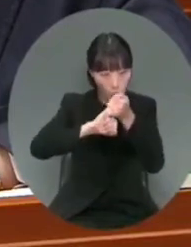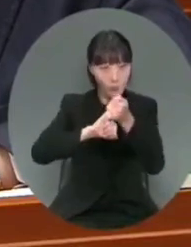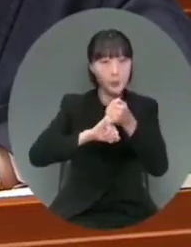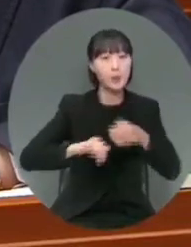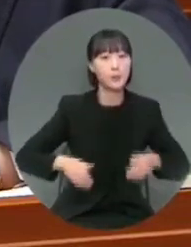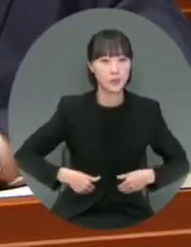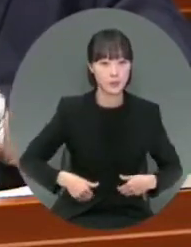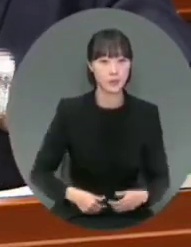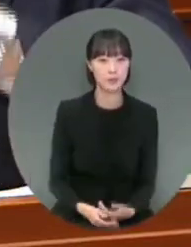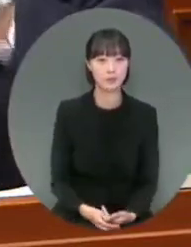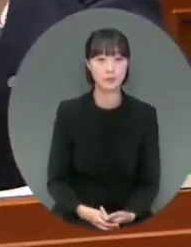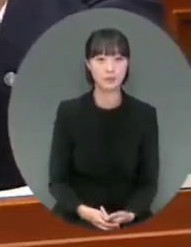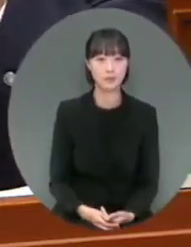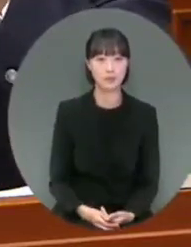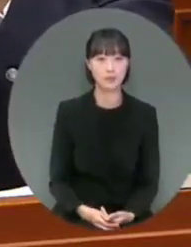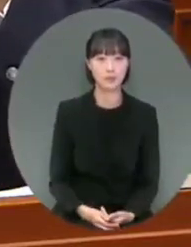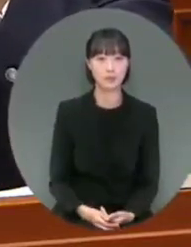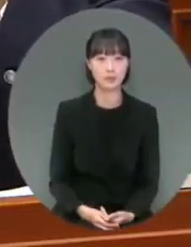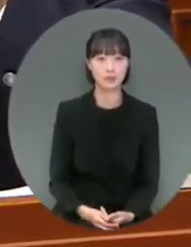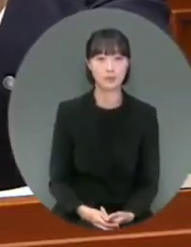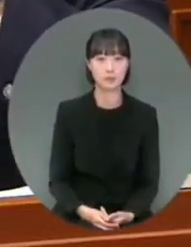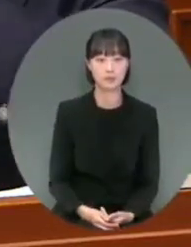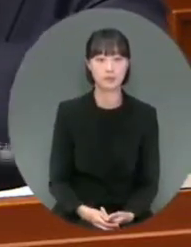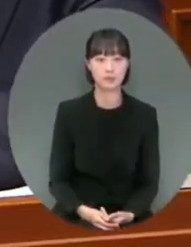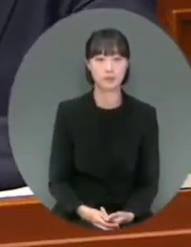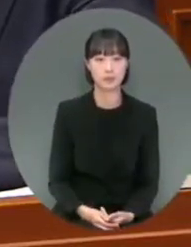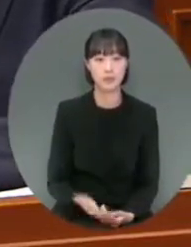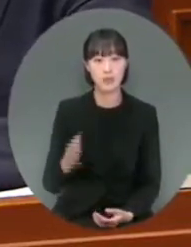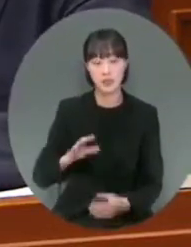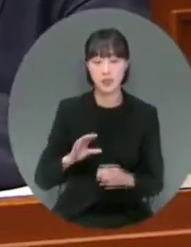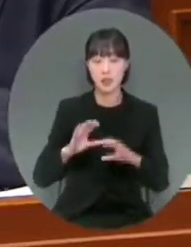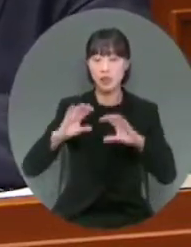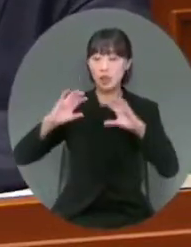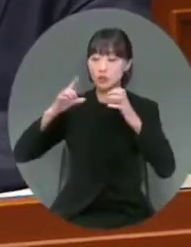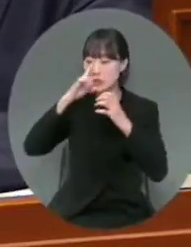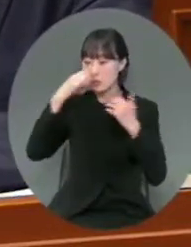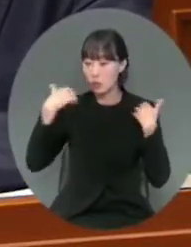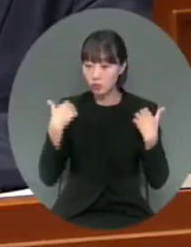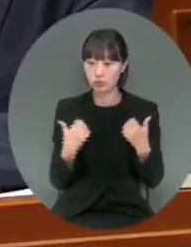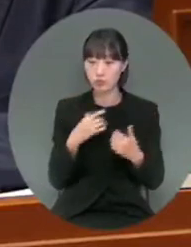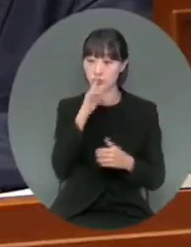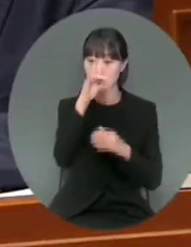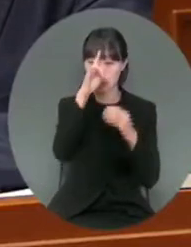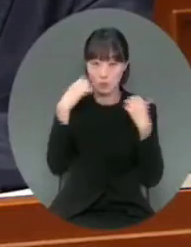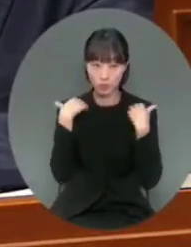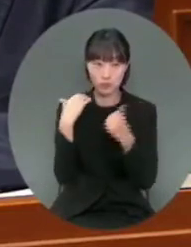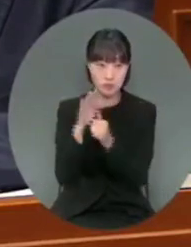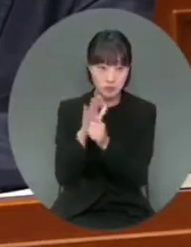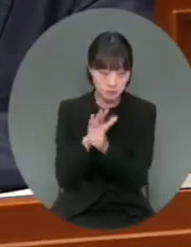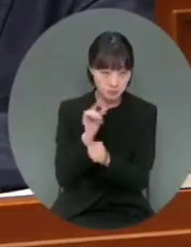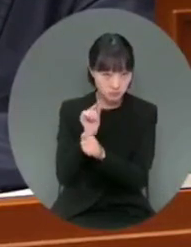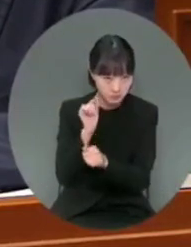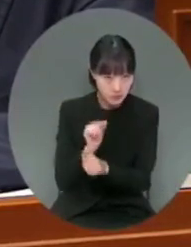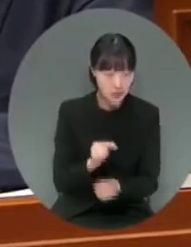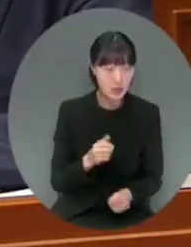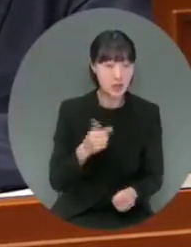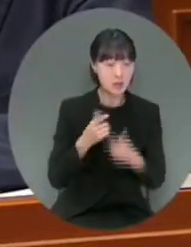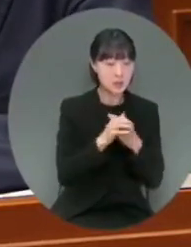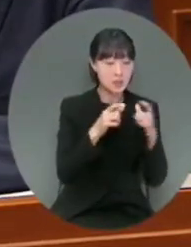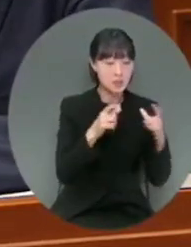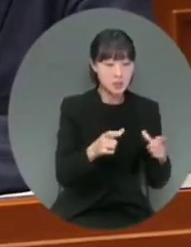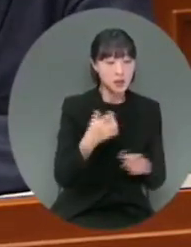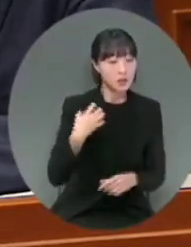생각을 하게 되는 건데 이게 국가 사무냐, 지자체 사무냐 지금 용역 결과에서는 알 수가 없다 이런